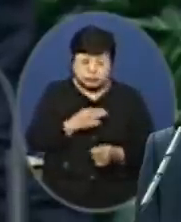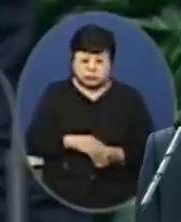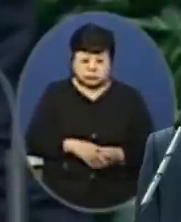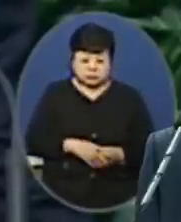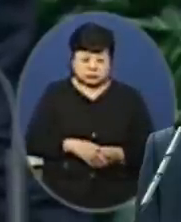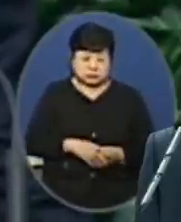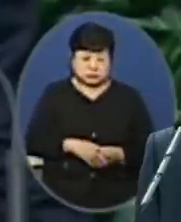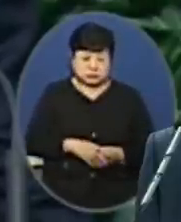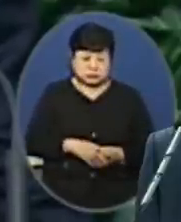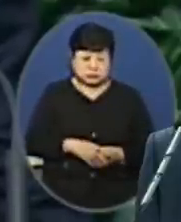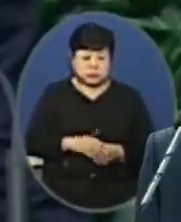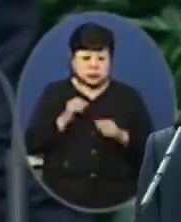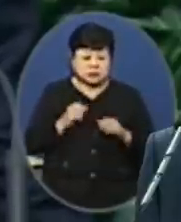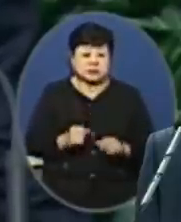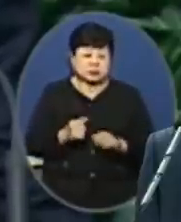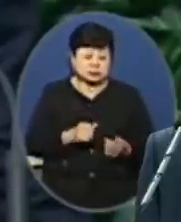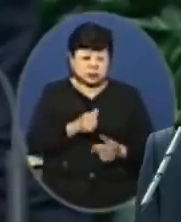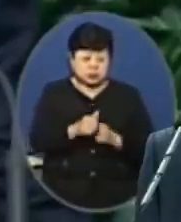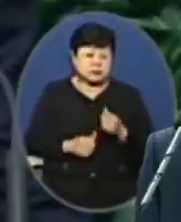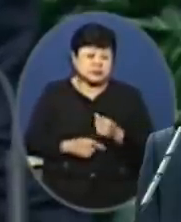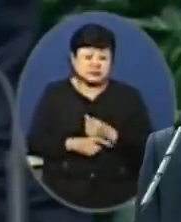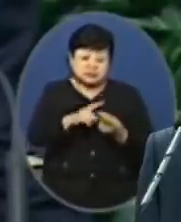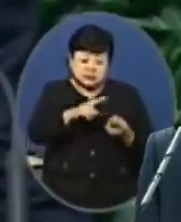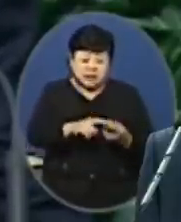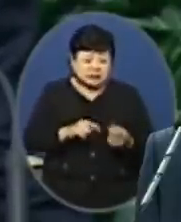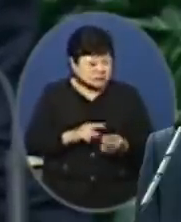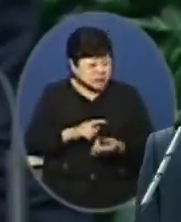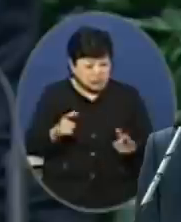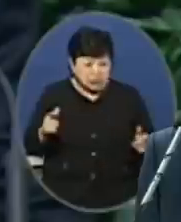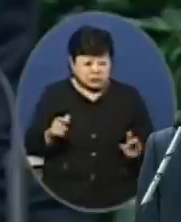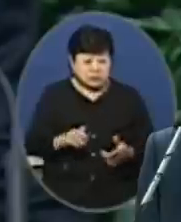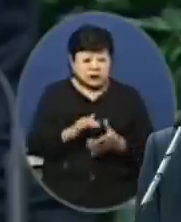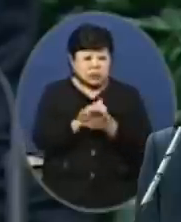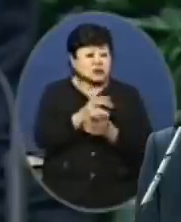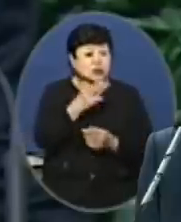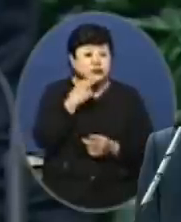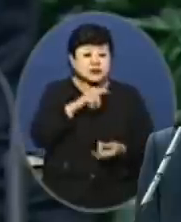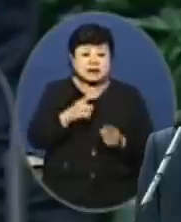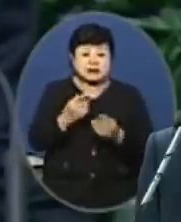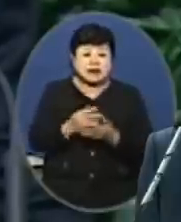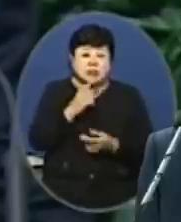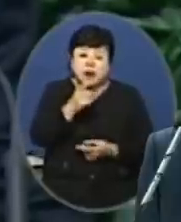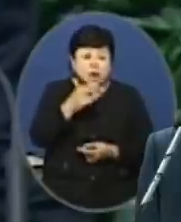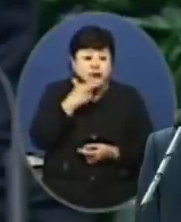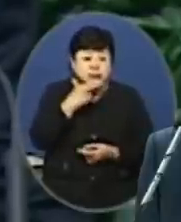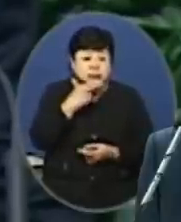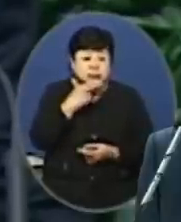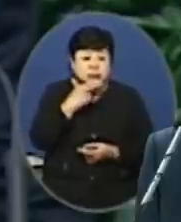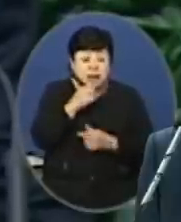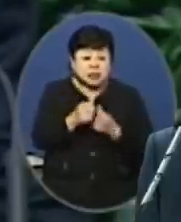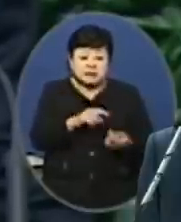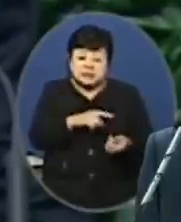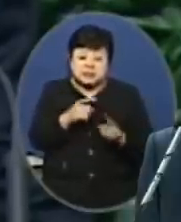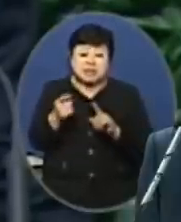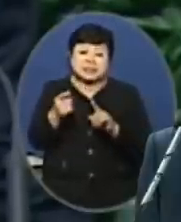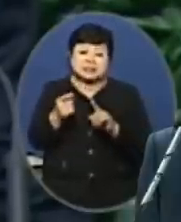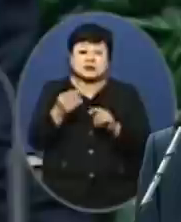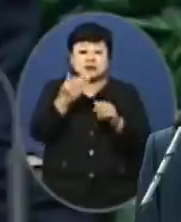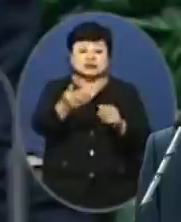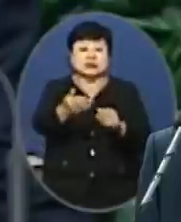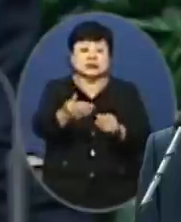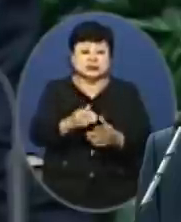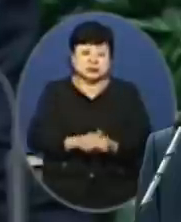그러니까 살고 죽는 것은 하나님 뜻에 있지 내 뜻에 해서 되겠습니까? 하나님이 살리려면